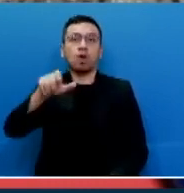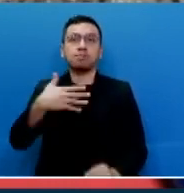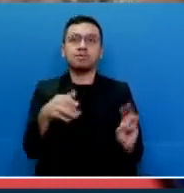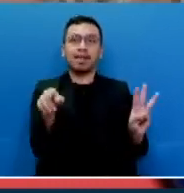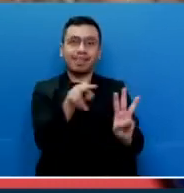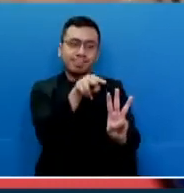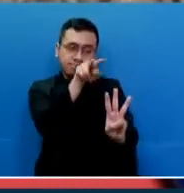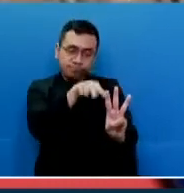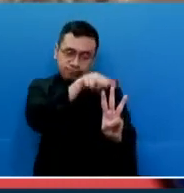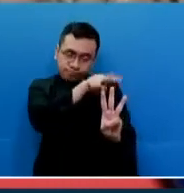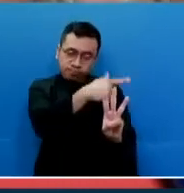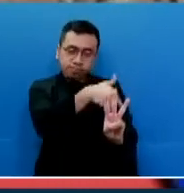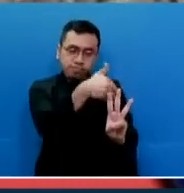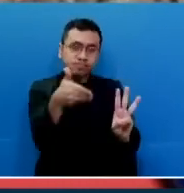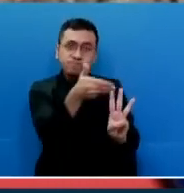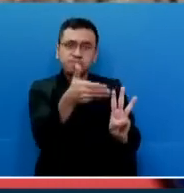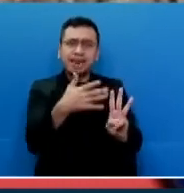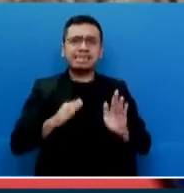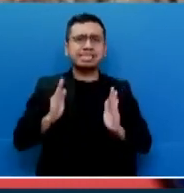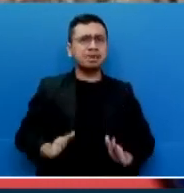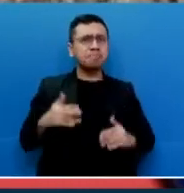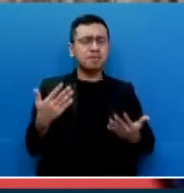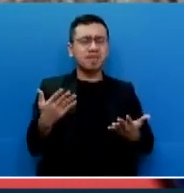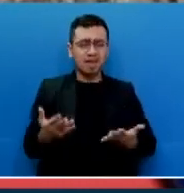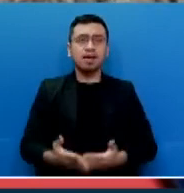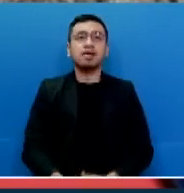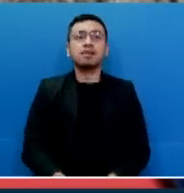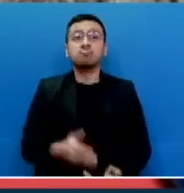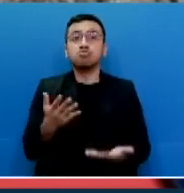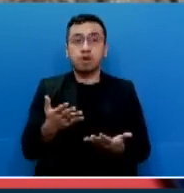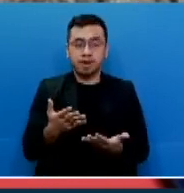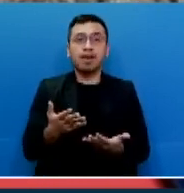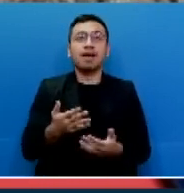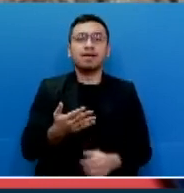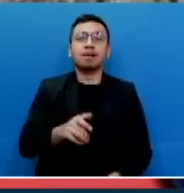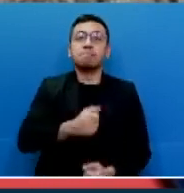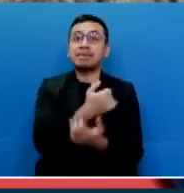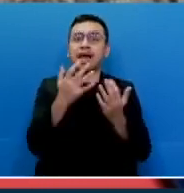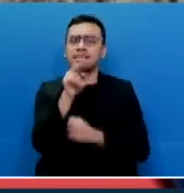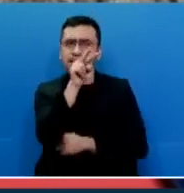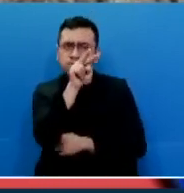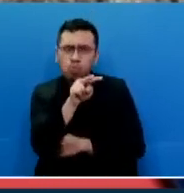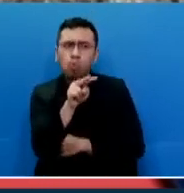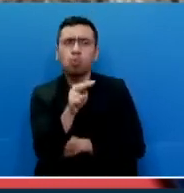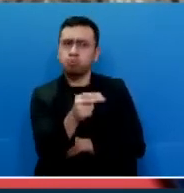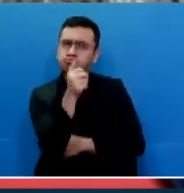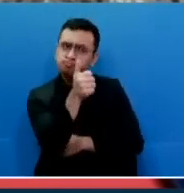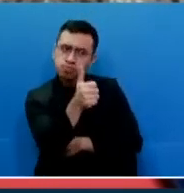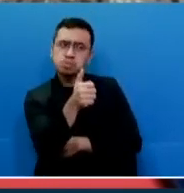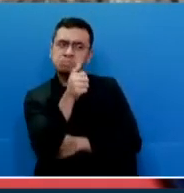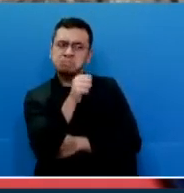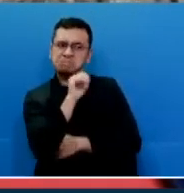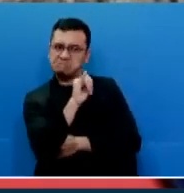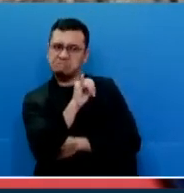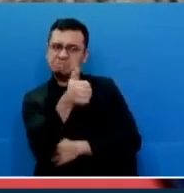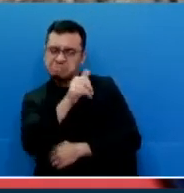banyak kekurangan sehingga kita enggak enggak enggak percaya pada pada calon itu gitu he eh kalau seperti ini bisakah